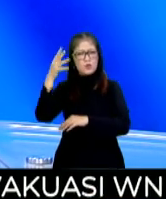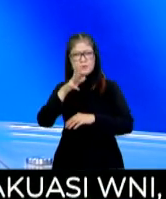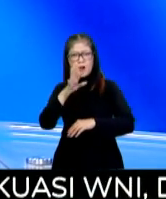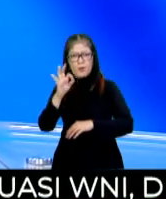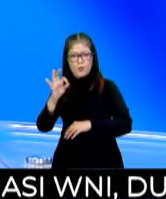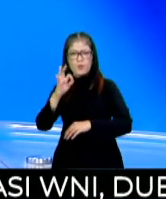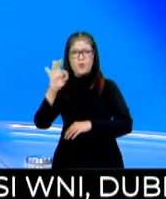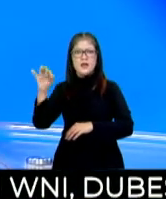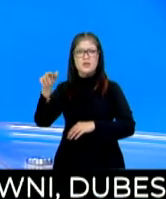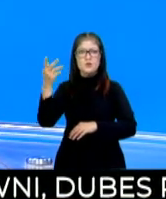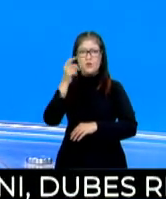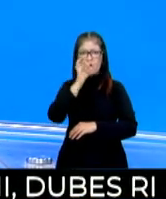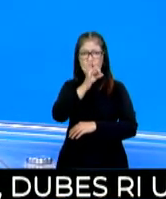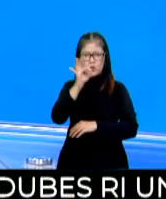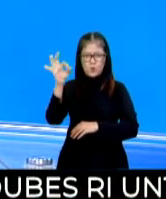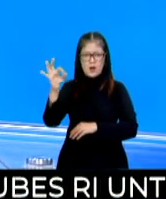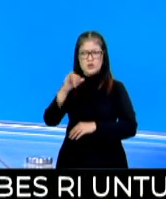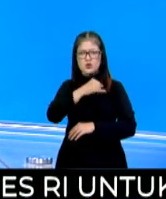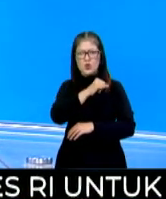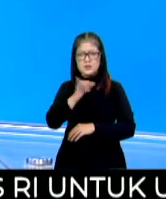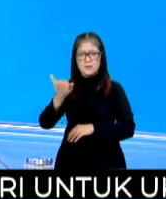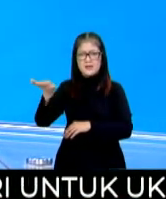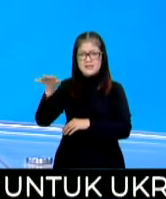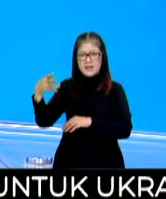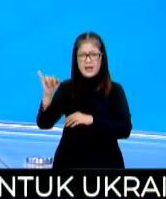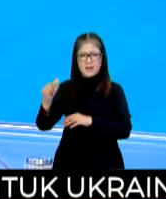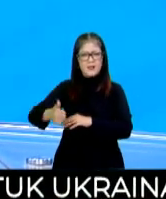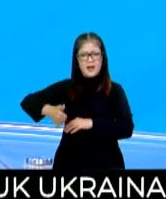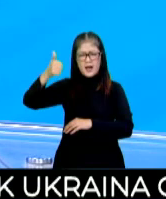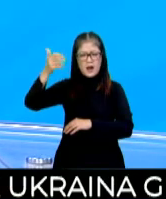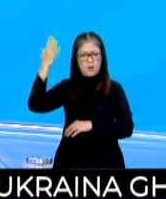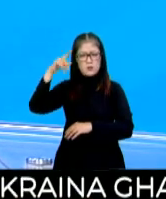Joko Suprianto ini ternyata dikenalkan bulu tangkis dari sang kakek.